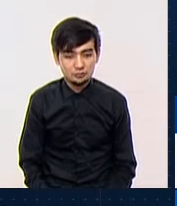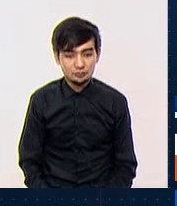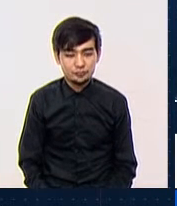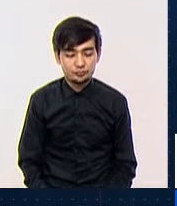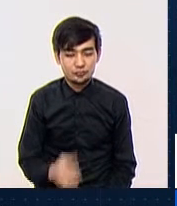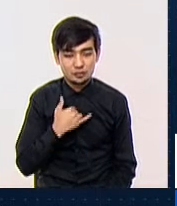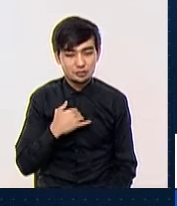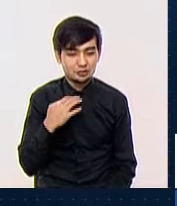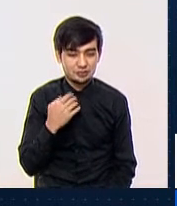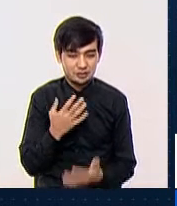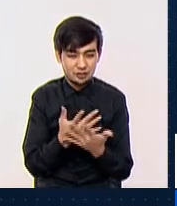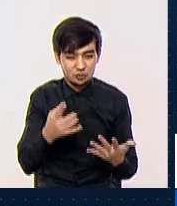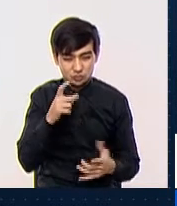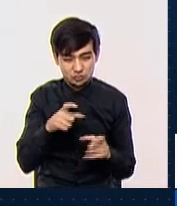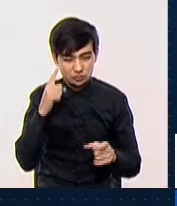что написали на